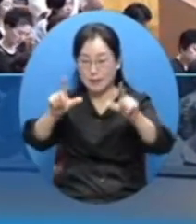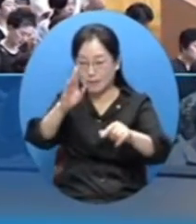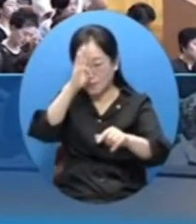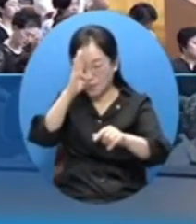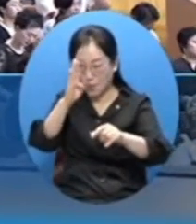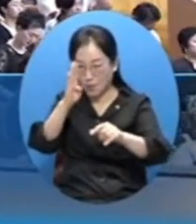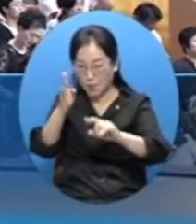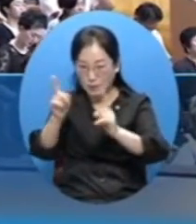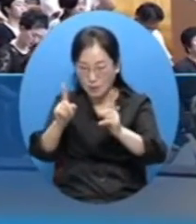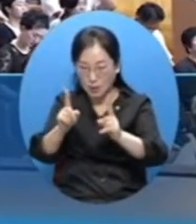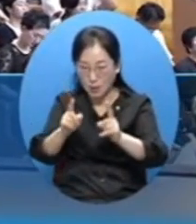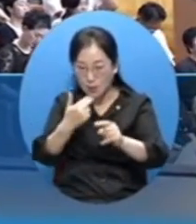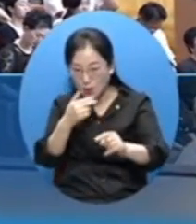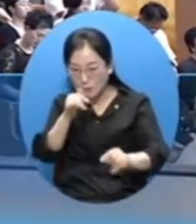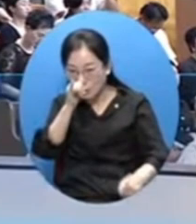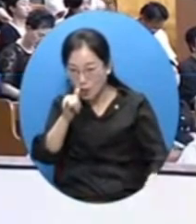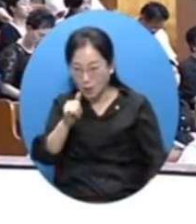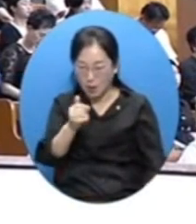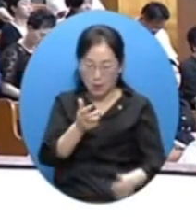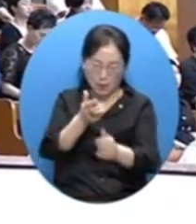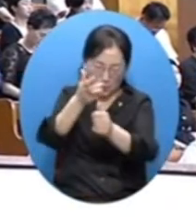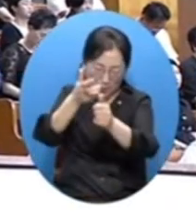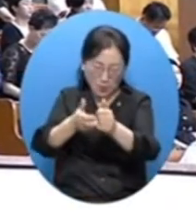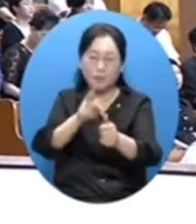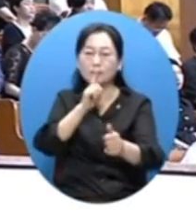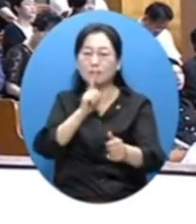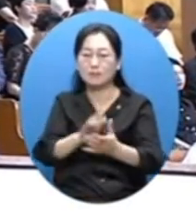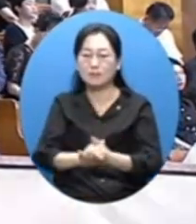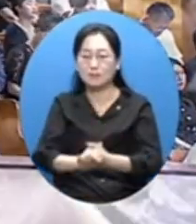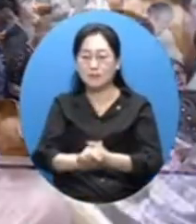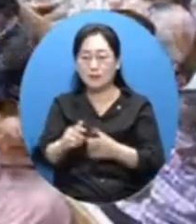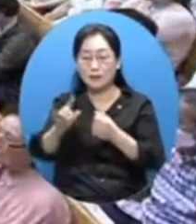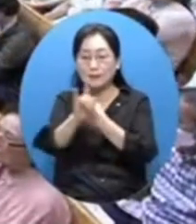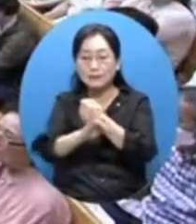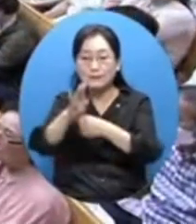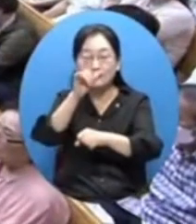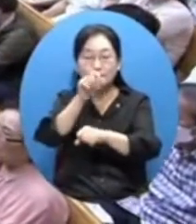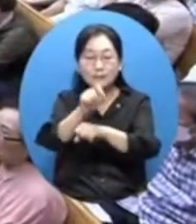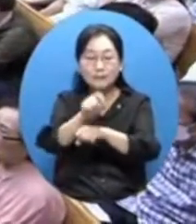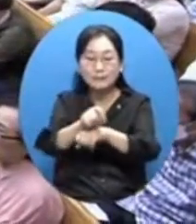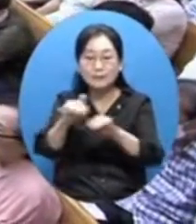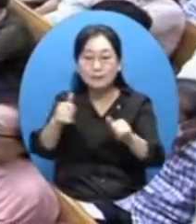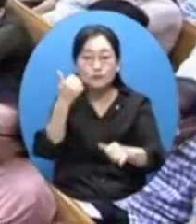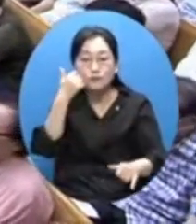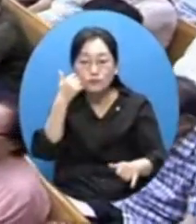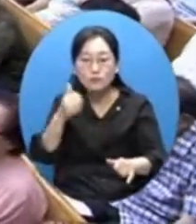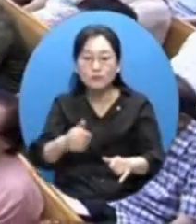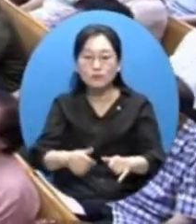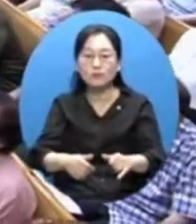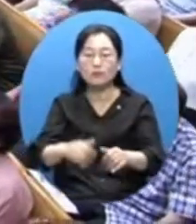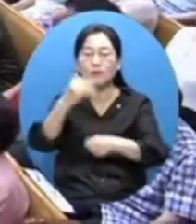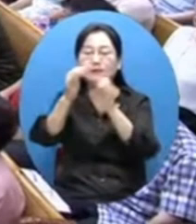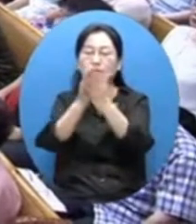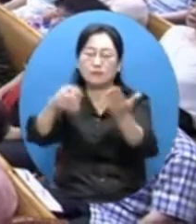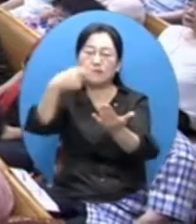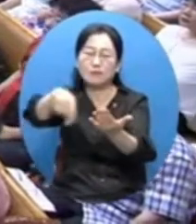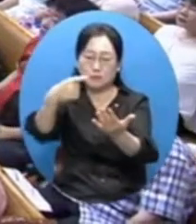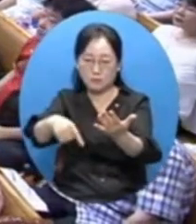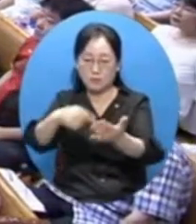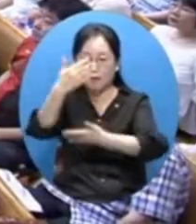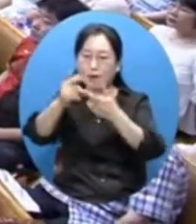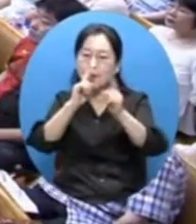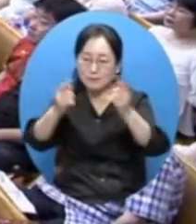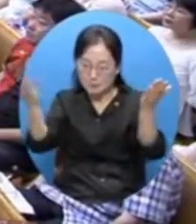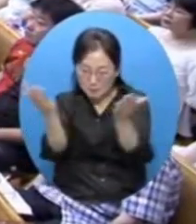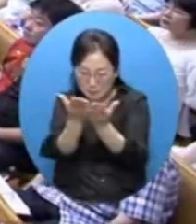엿보니. 이 서기관과 바리새인들은 회당 안에서 성경을 가르치고 누구보다도 성경대로 산다고 하는